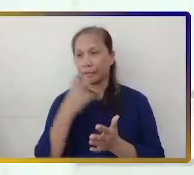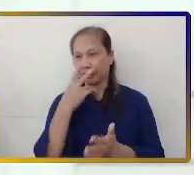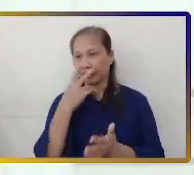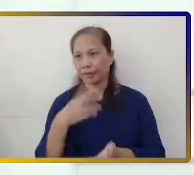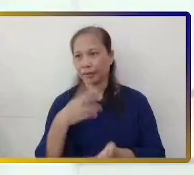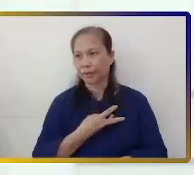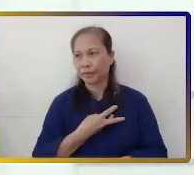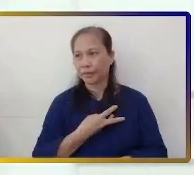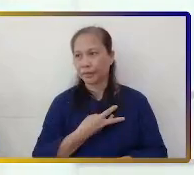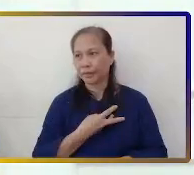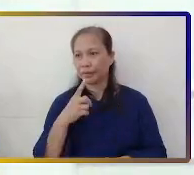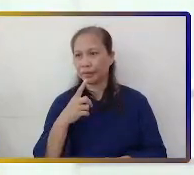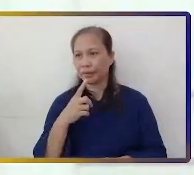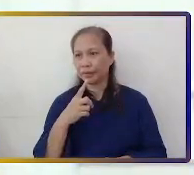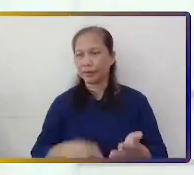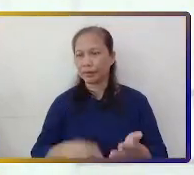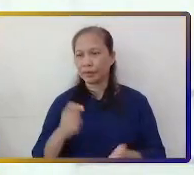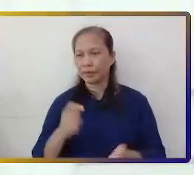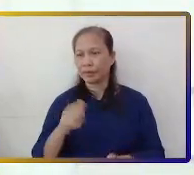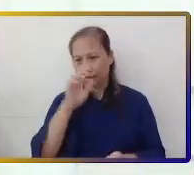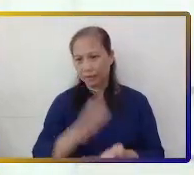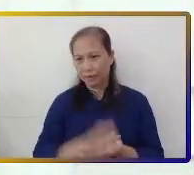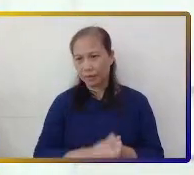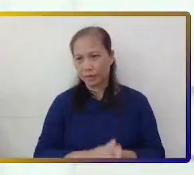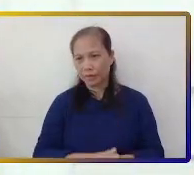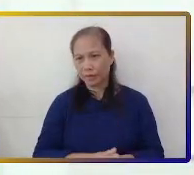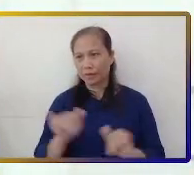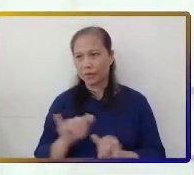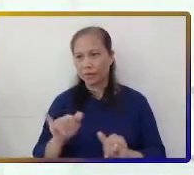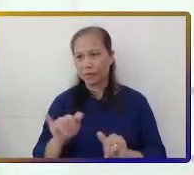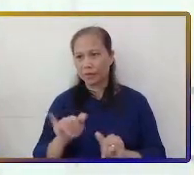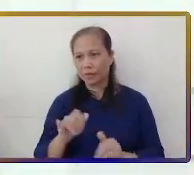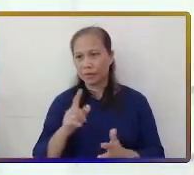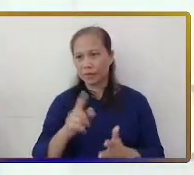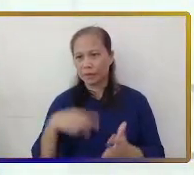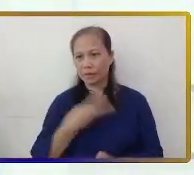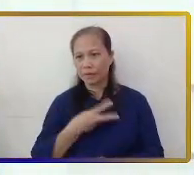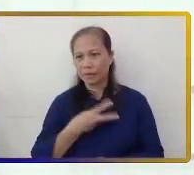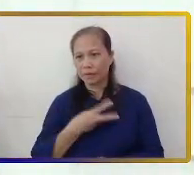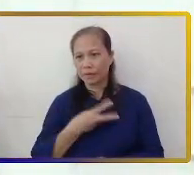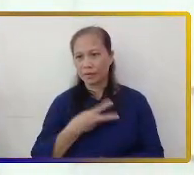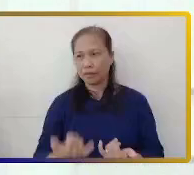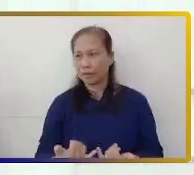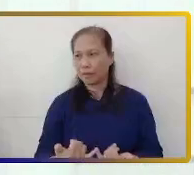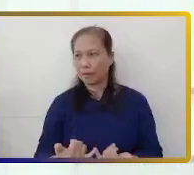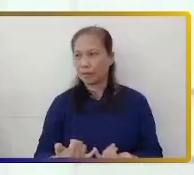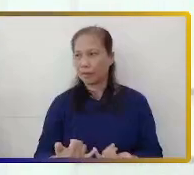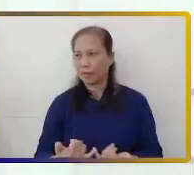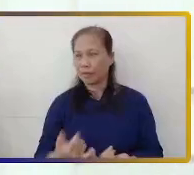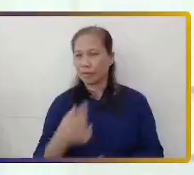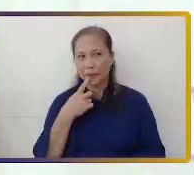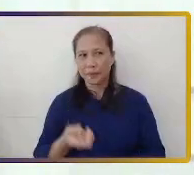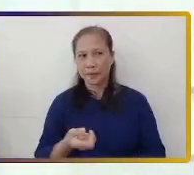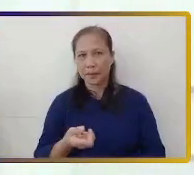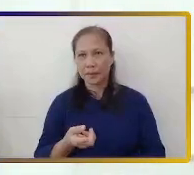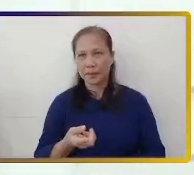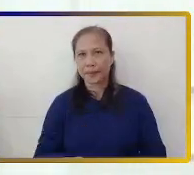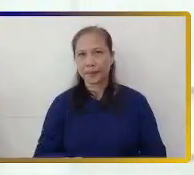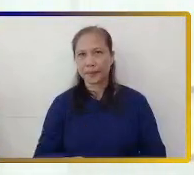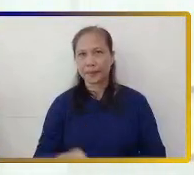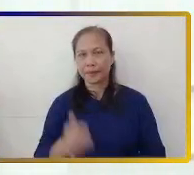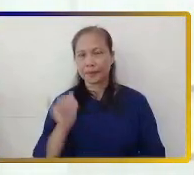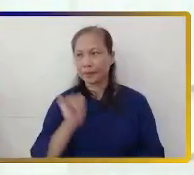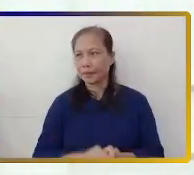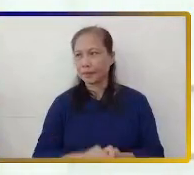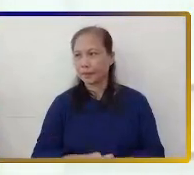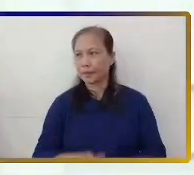pananampalatayang pinanghawakan is the same thing na atin pong pinanghahawakan Sabi ko nga po sa inyo Nandyan yung